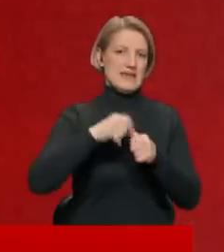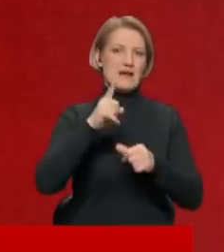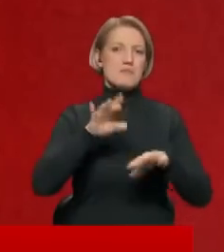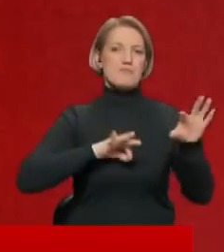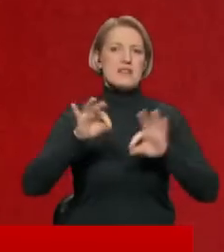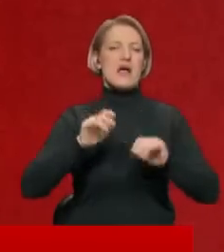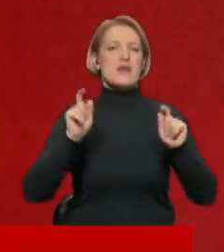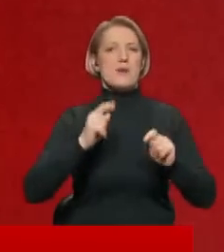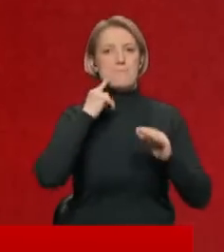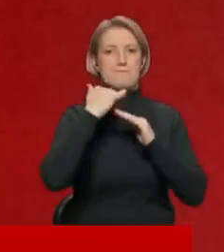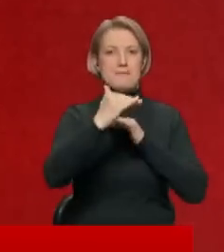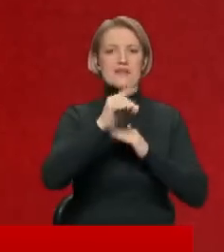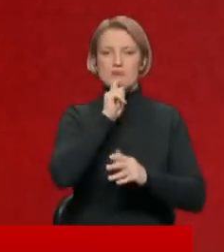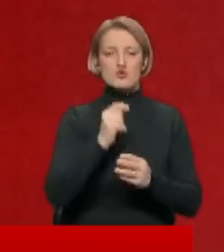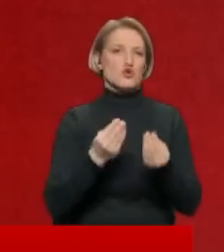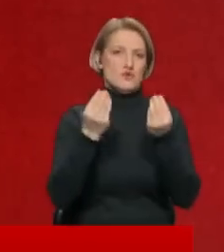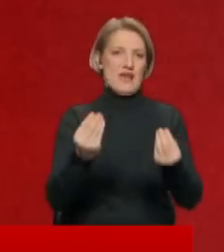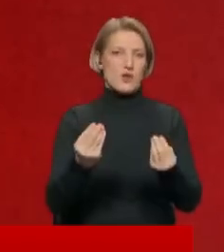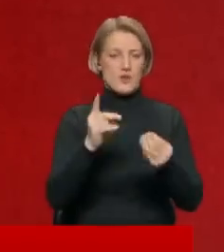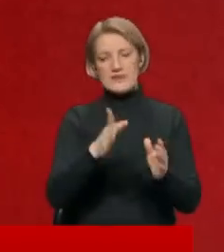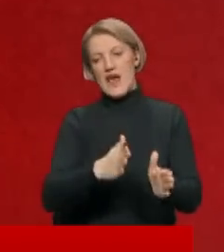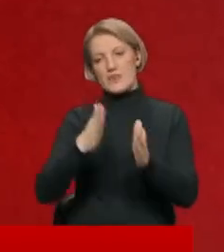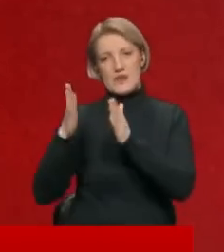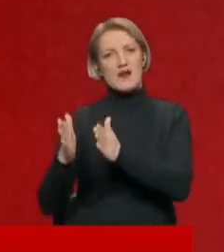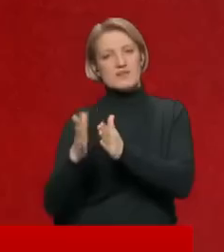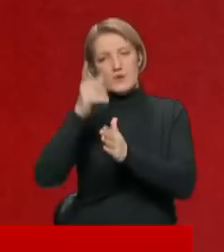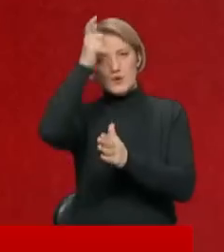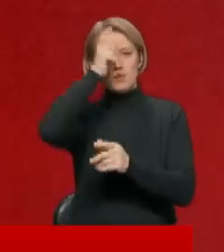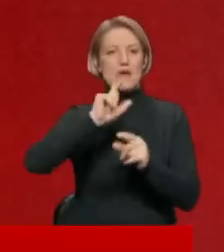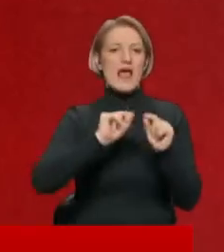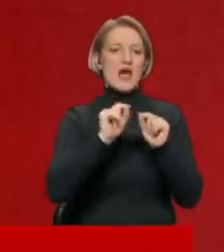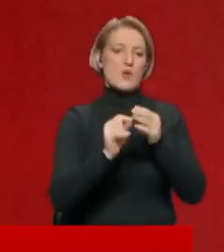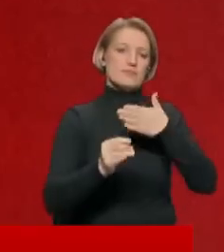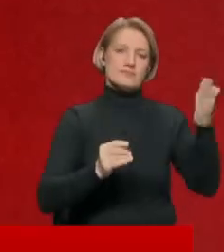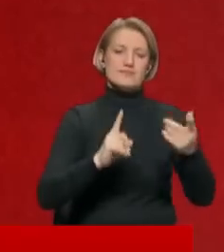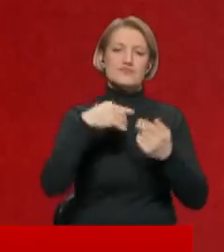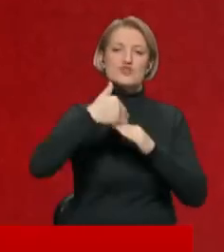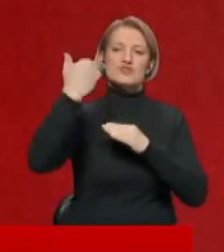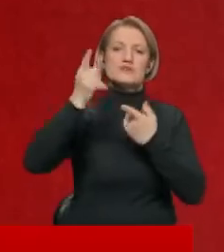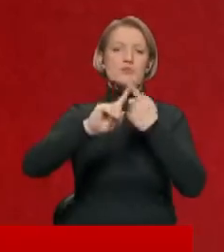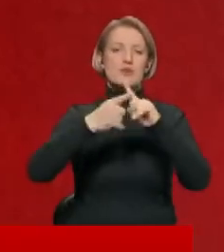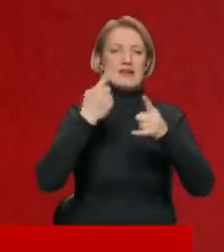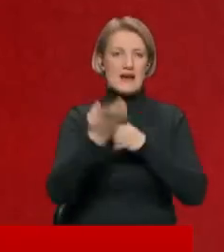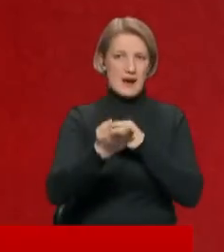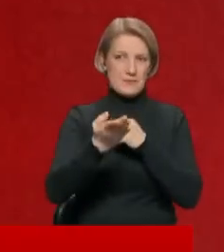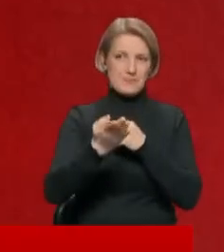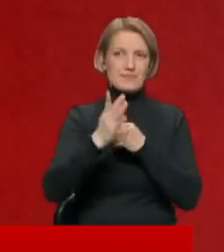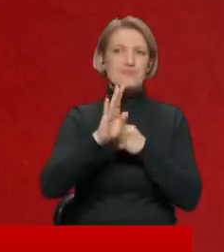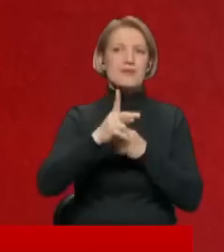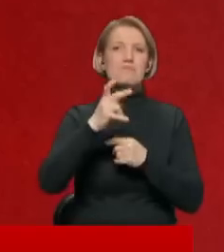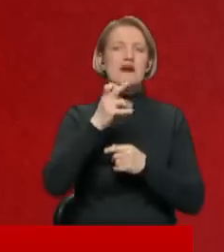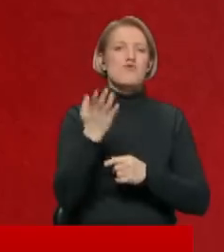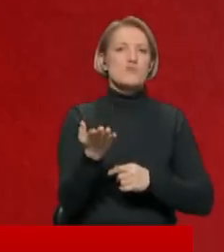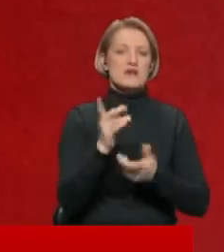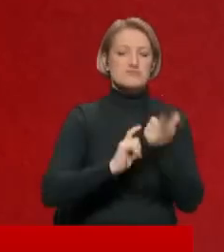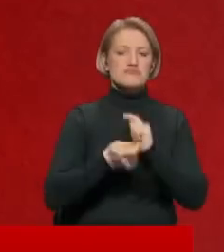Dizayn yapmayı milletimize taahhüt ediyoruz Diğer tarafta da Türkiye'nin ekonomiden dış politika başta olmak üzere bekleyen performans